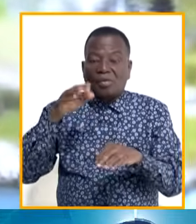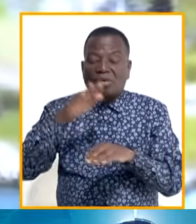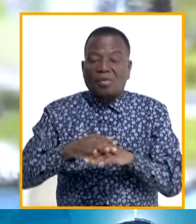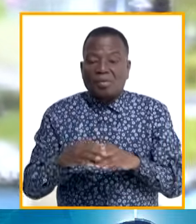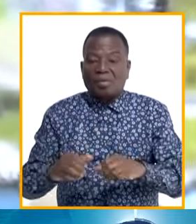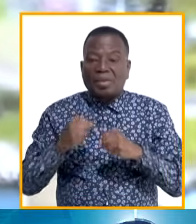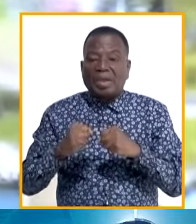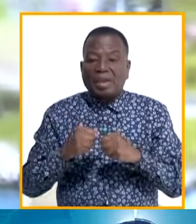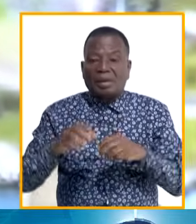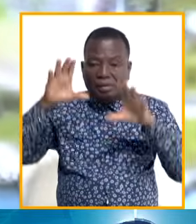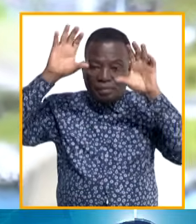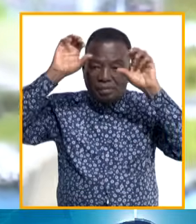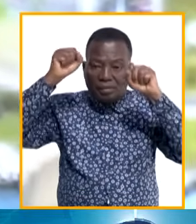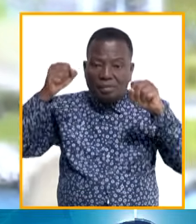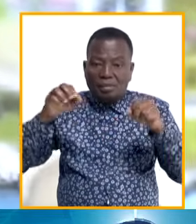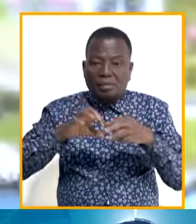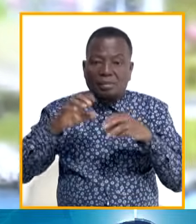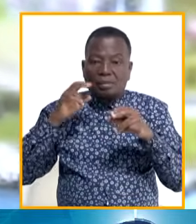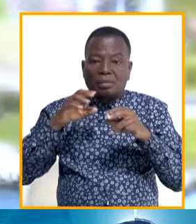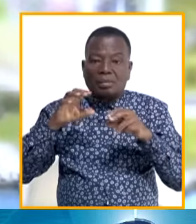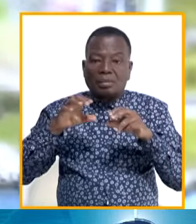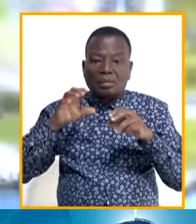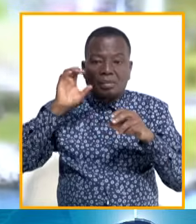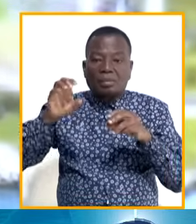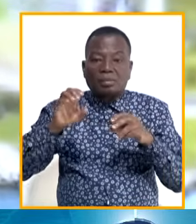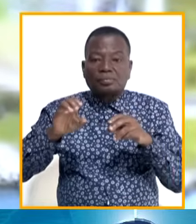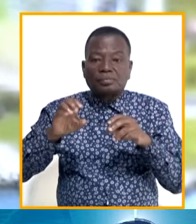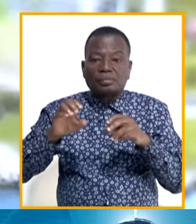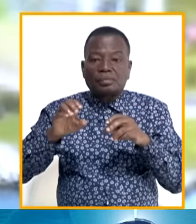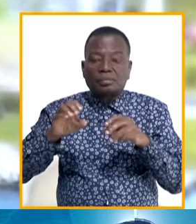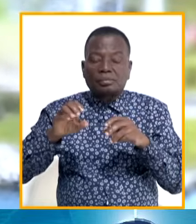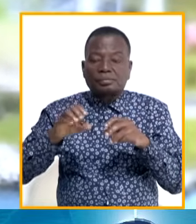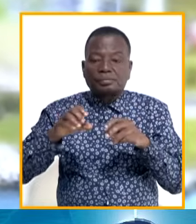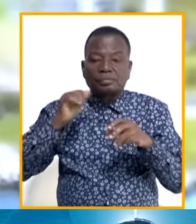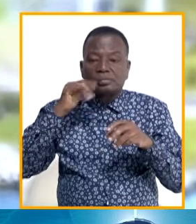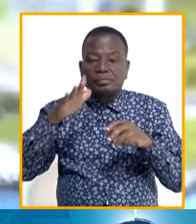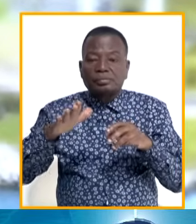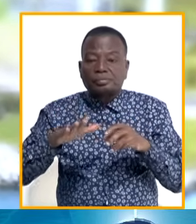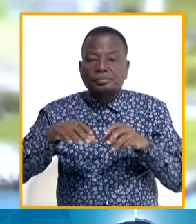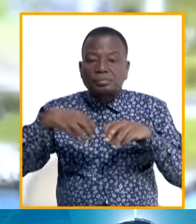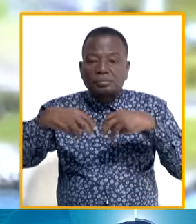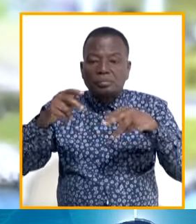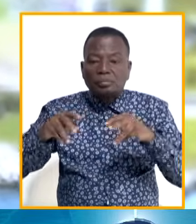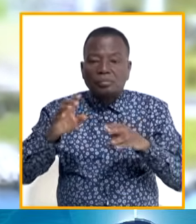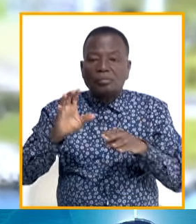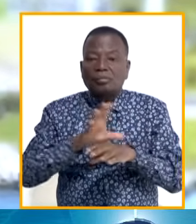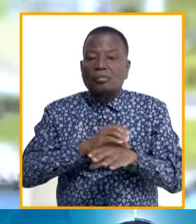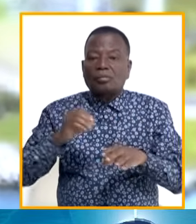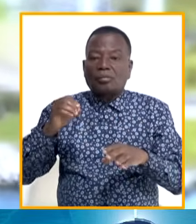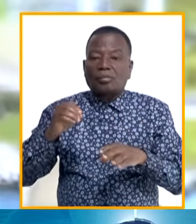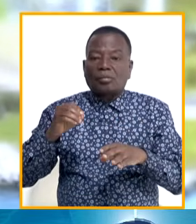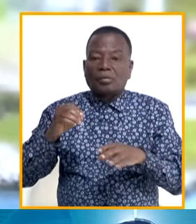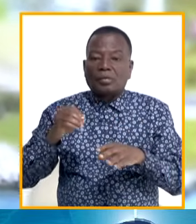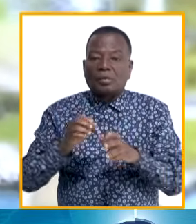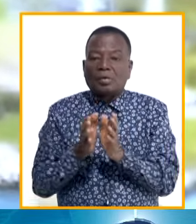solidarité. La présidente élue de la Conférence nationale des femmes du secteur commerce, une organisation membre du mouvement